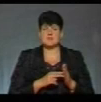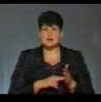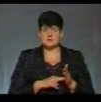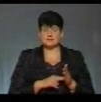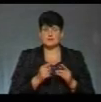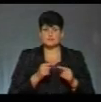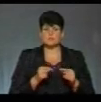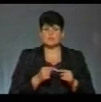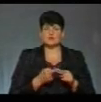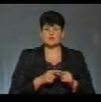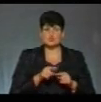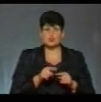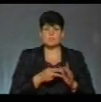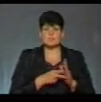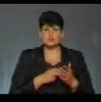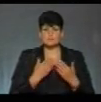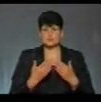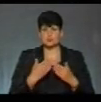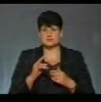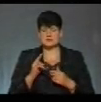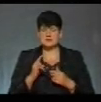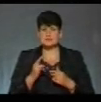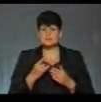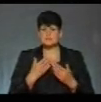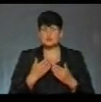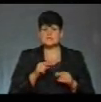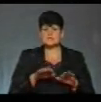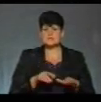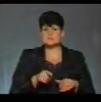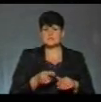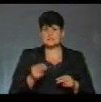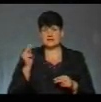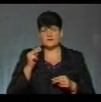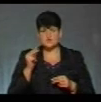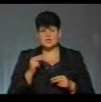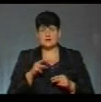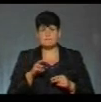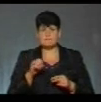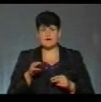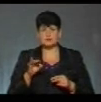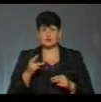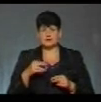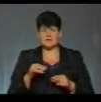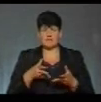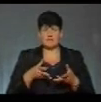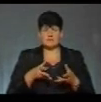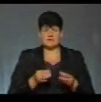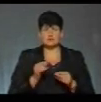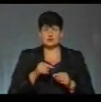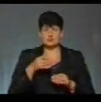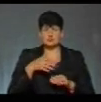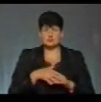цього плану спілкується з дитиною, також спілкується за місцем її навчання, тобто всі методи впливу для того, щоб зрозуміти,